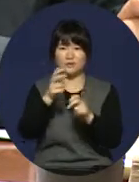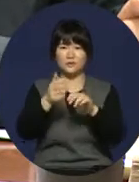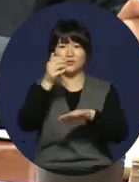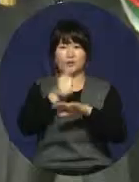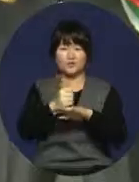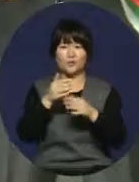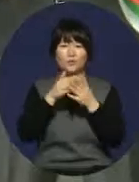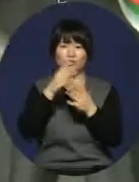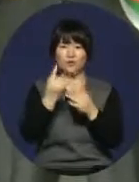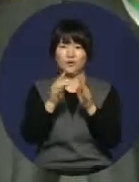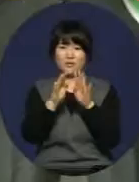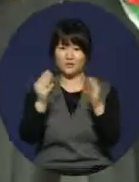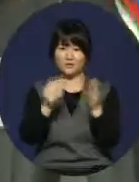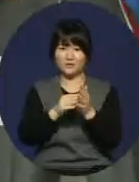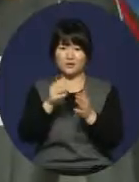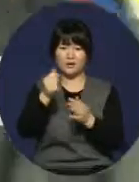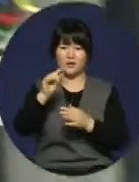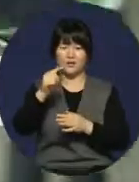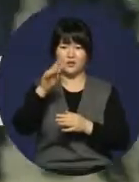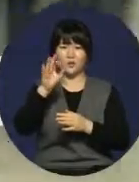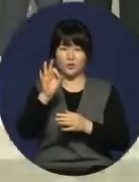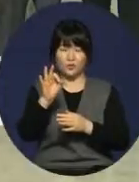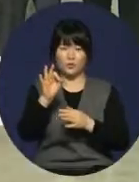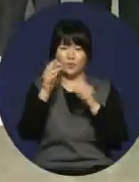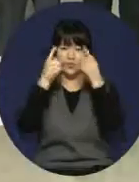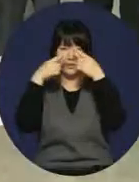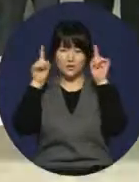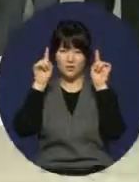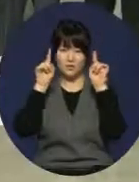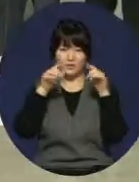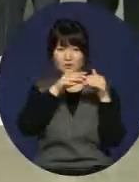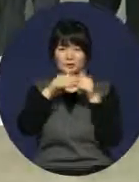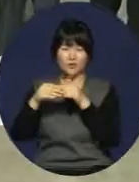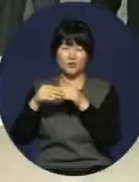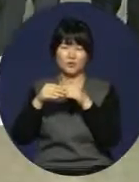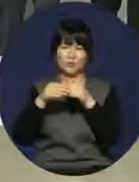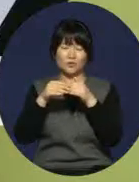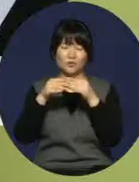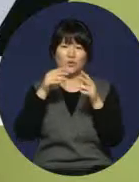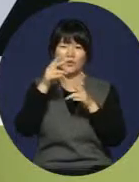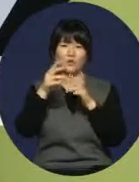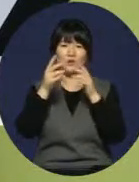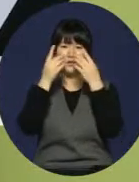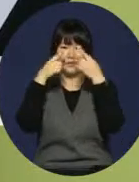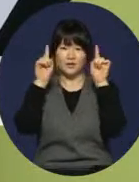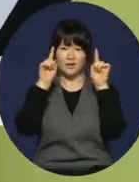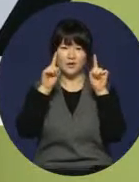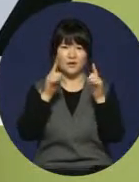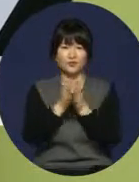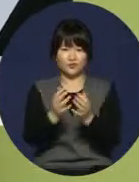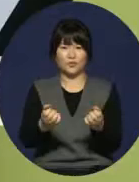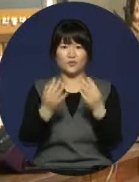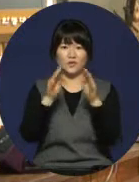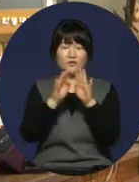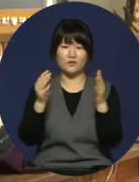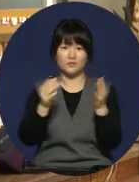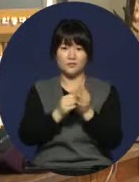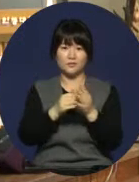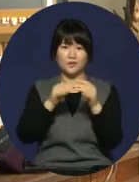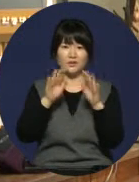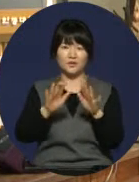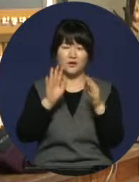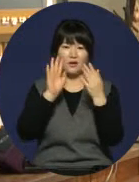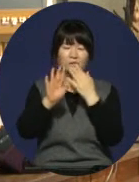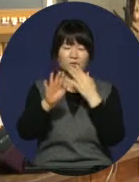열었습니다. 한동대학교 산학협력선도대학사업단 출범식이 지난 10일 있었습니다. 한동대학교